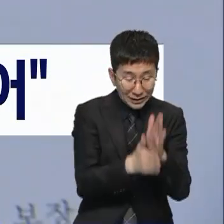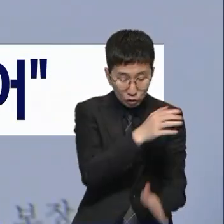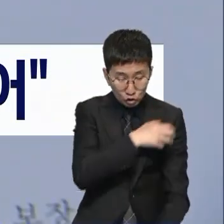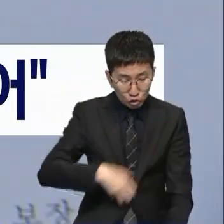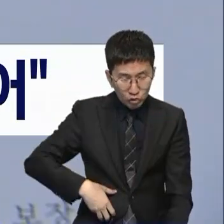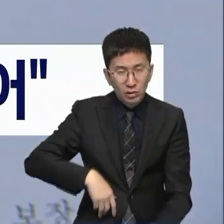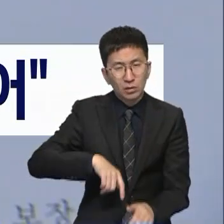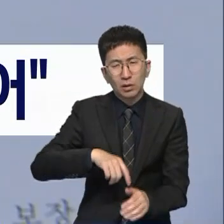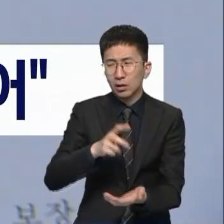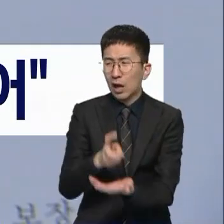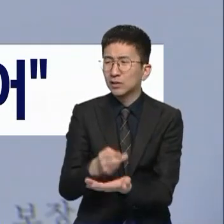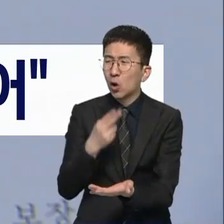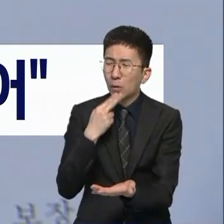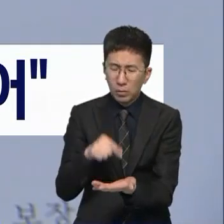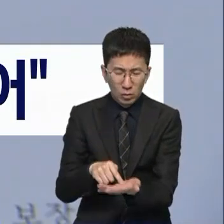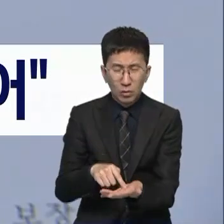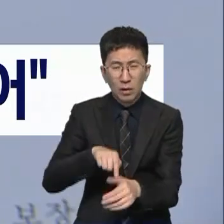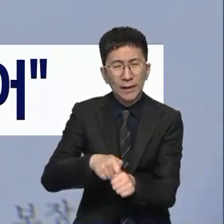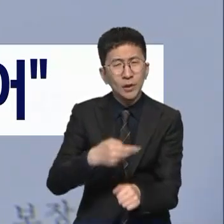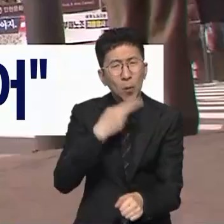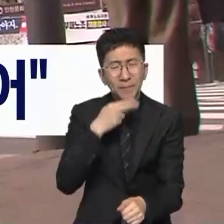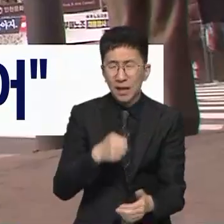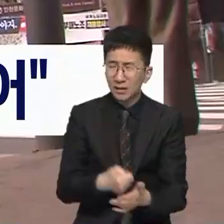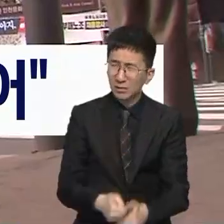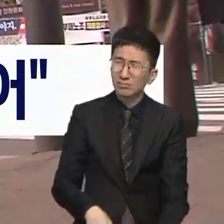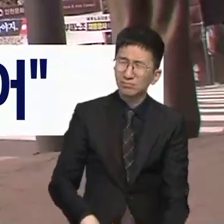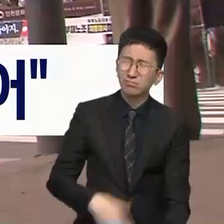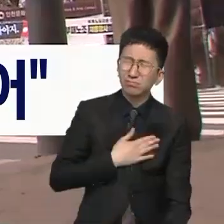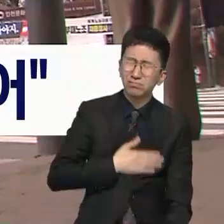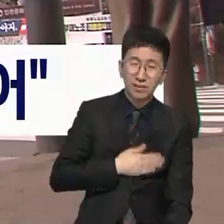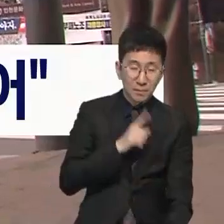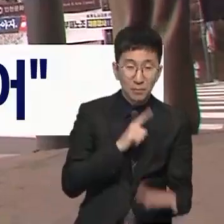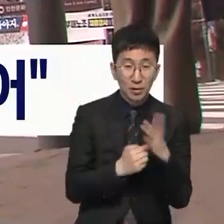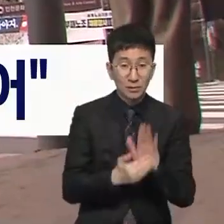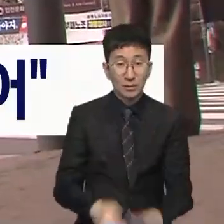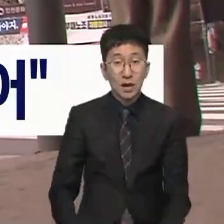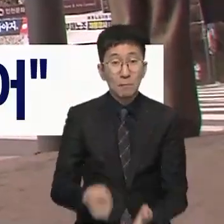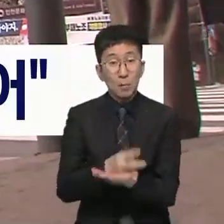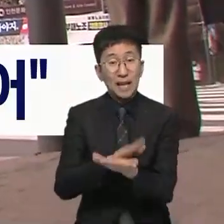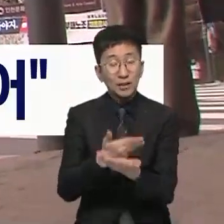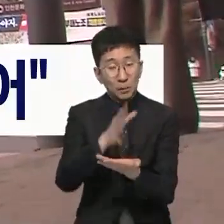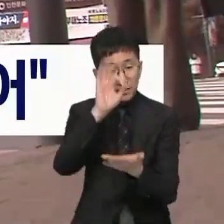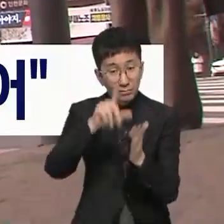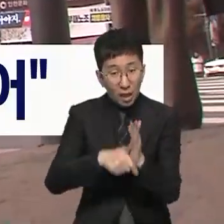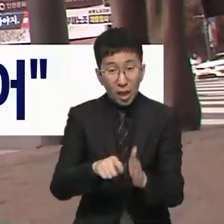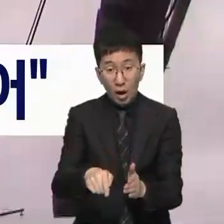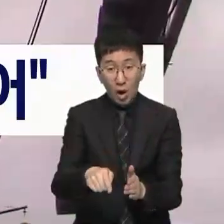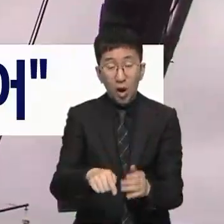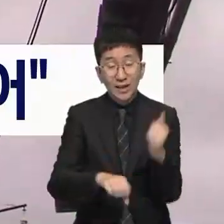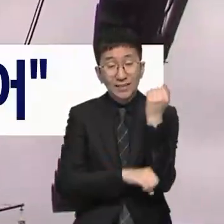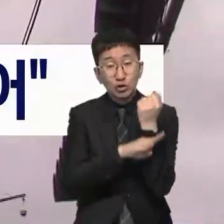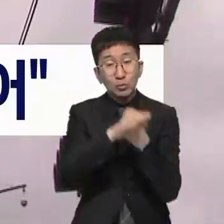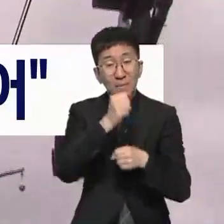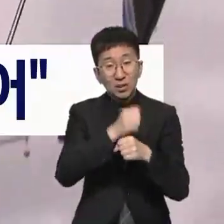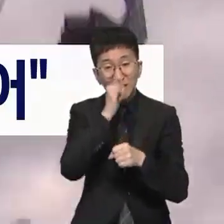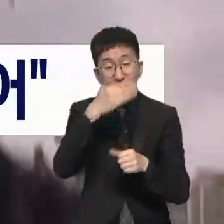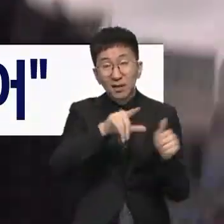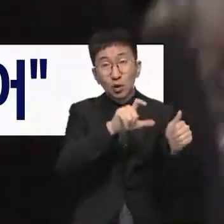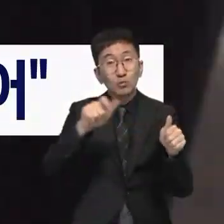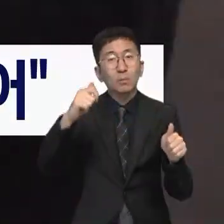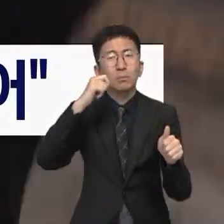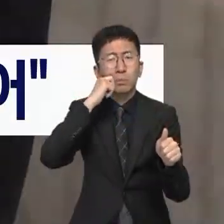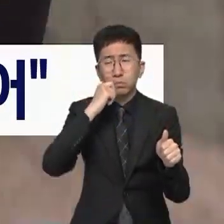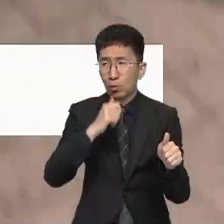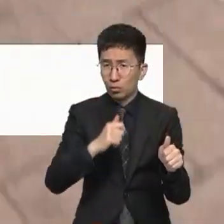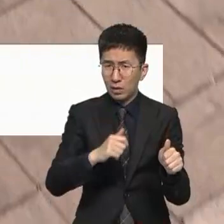강제성이 없다며 여전히 시큰둥한 반응입니다. 법 개정 당시에도 비슷한 가이드라인이 나왔지만 현수막 난립을 막지 못했던